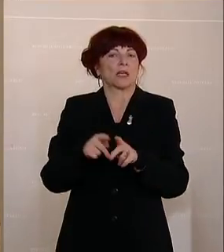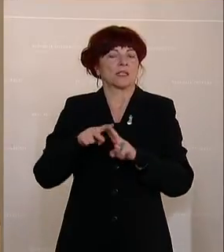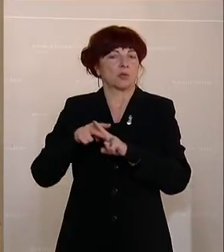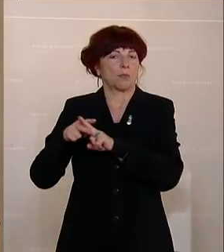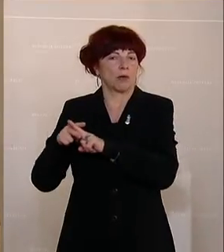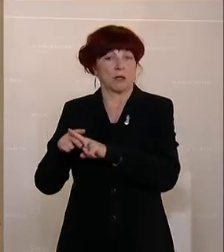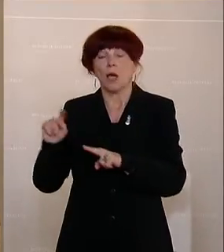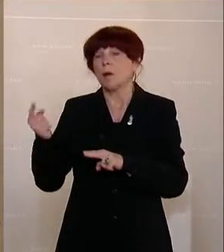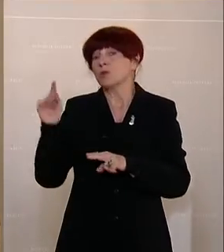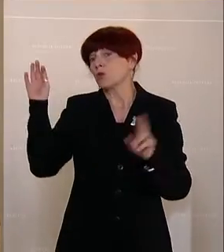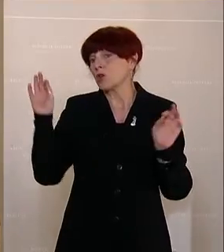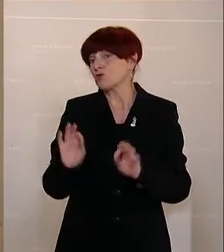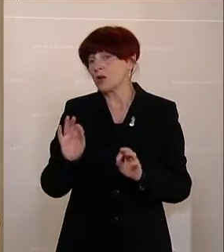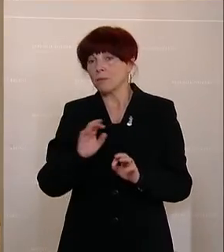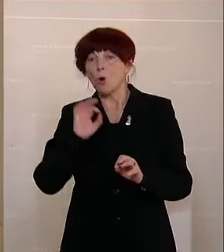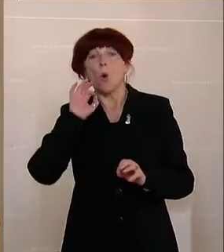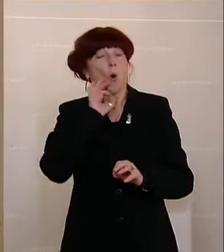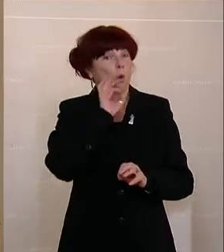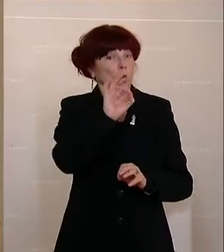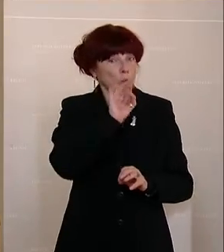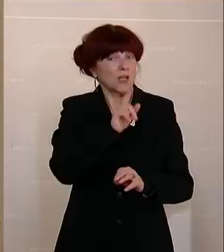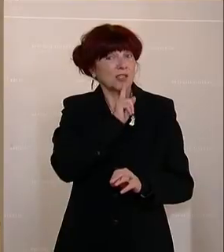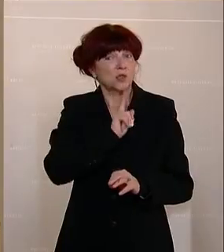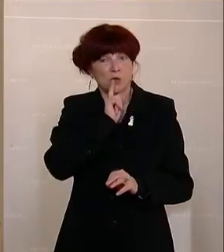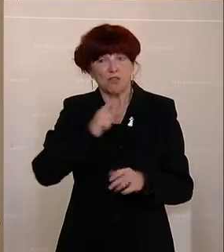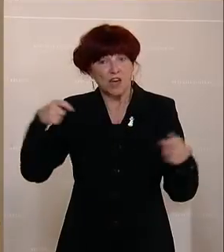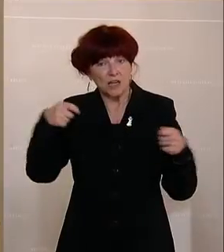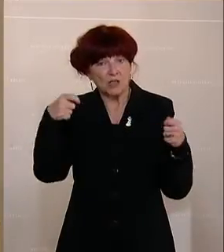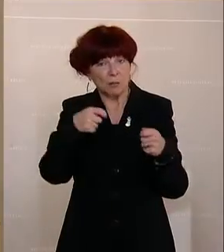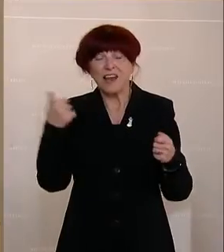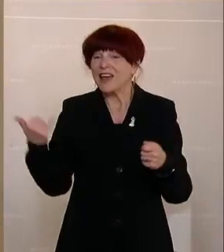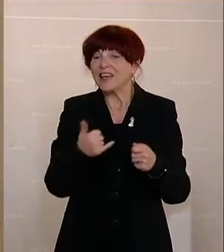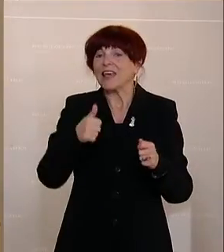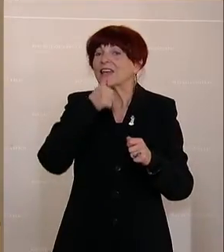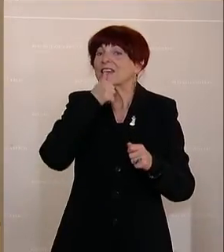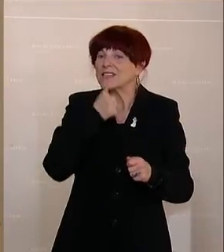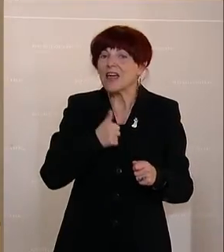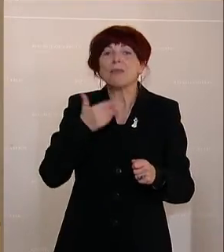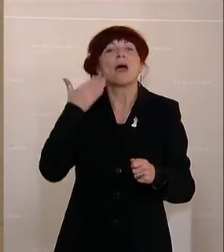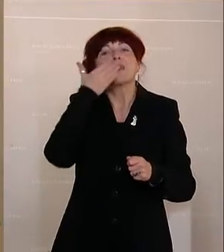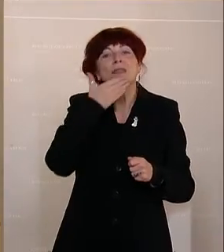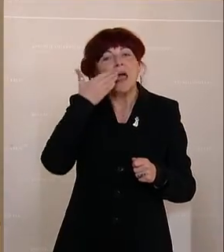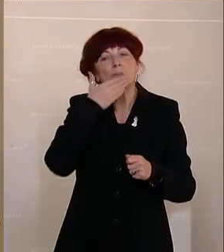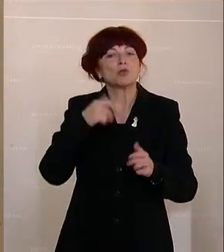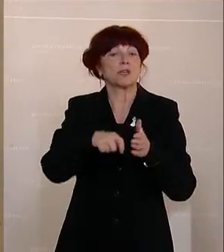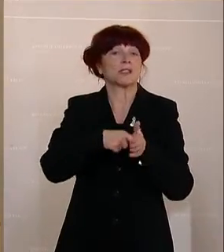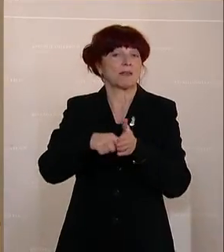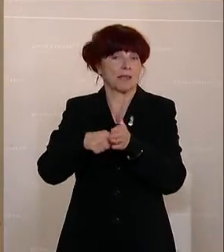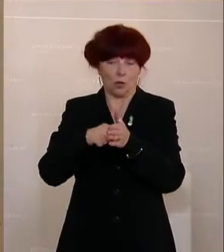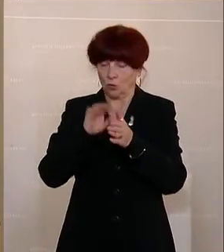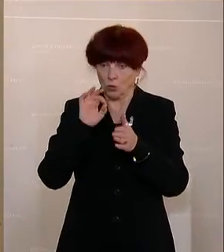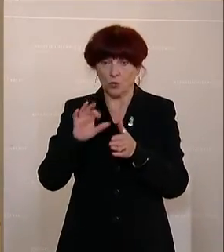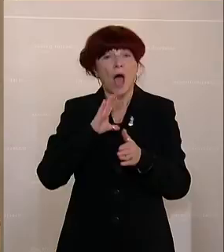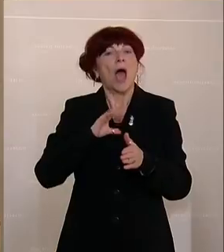das Gute zu wenig fördern. Jeder Cent mehr bei der thermischen Sanierung, der macht natürlich Sinn. Das Problem ist, dass wir immer noch Milliarden